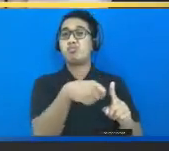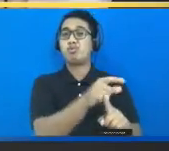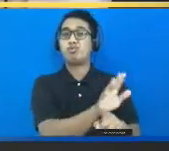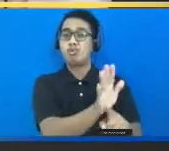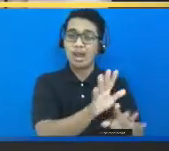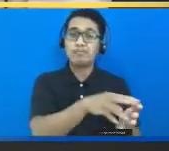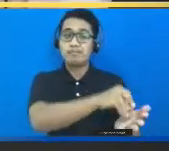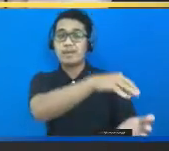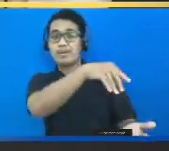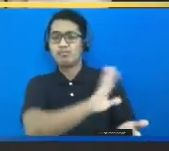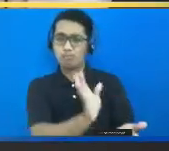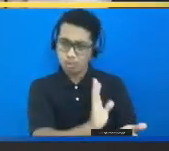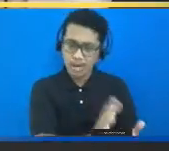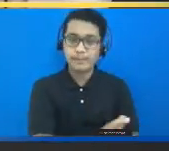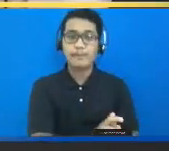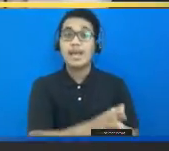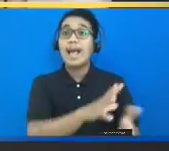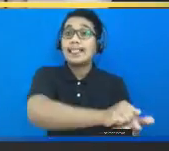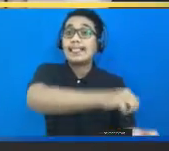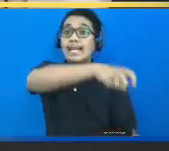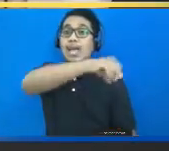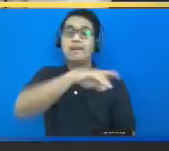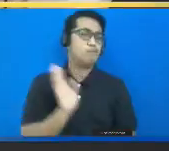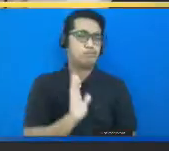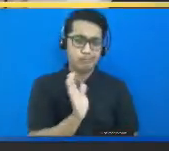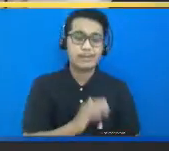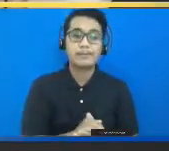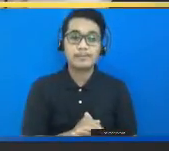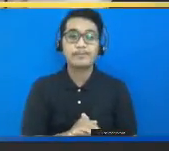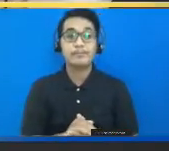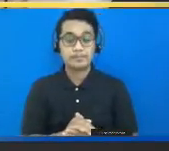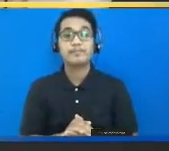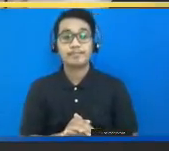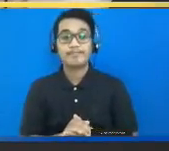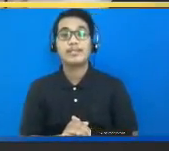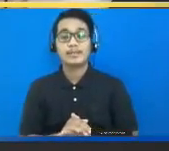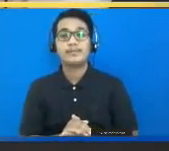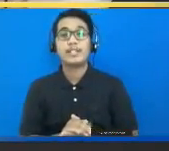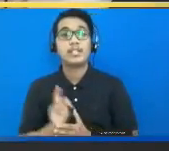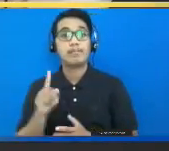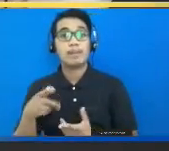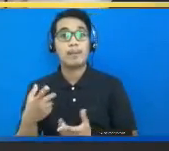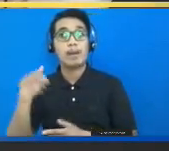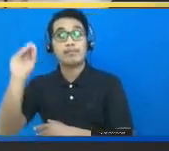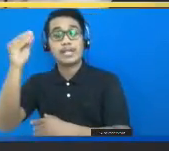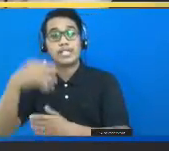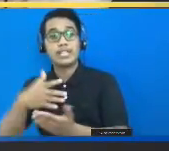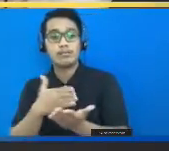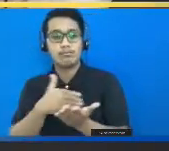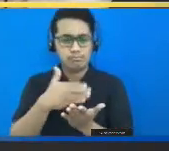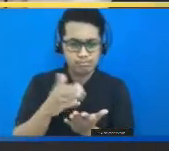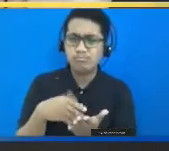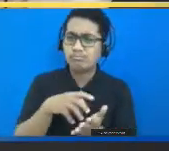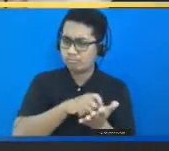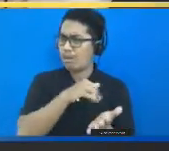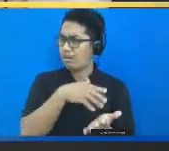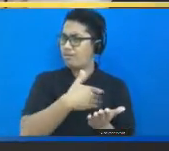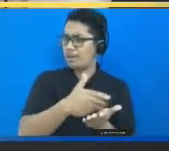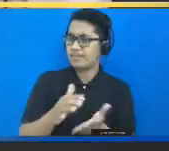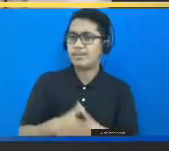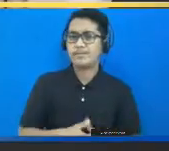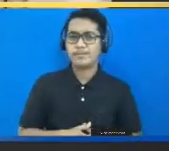bibitnya bukan di tanah gitu akan presiden sendiri bagi-bagi tanah Atia the day one piece